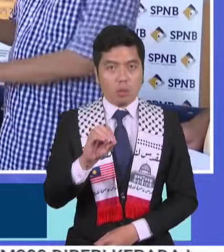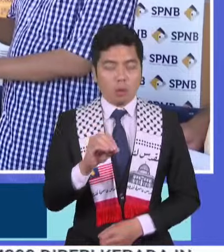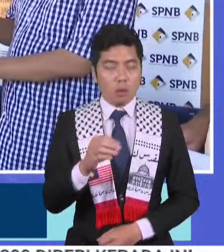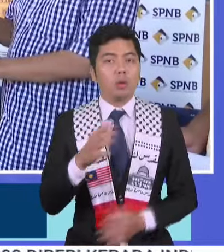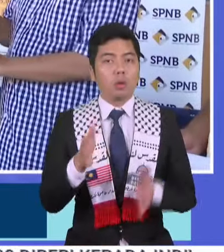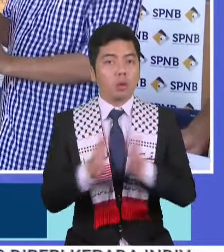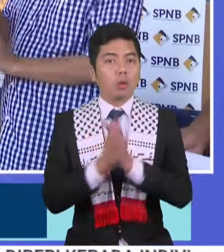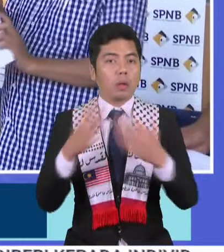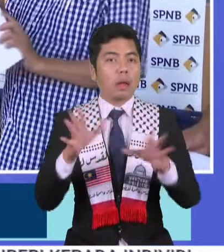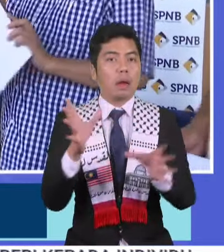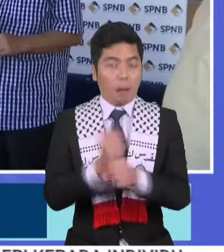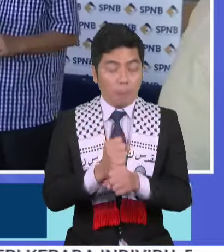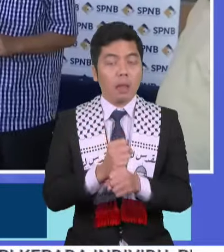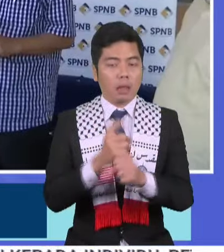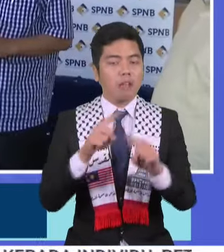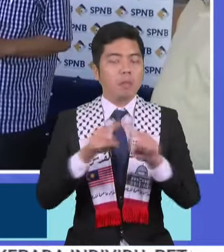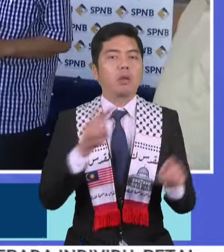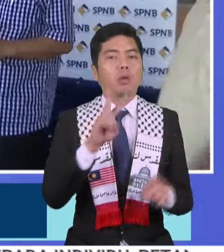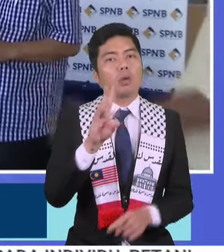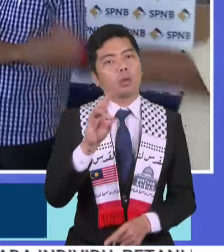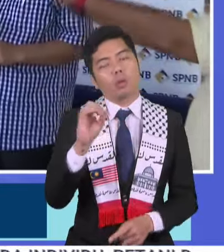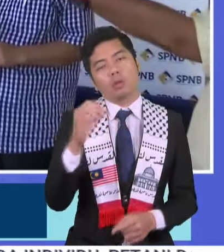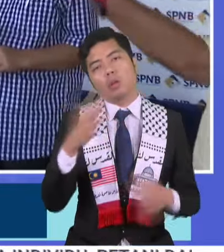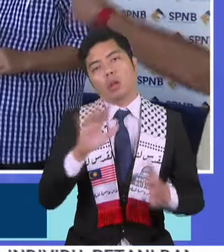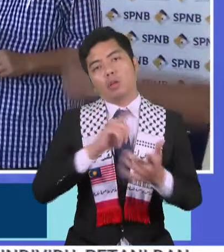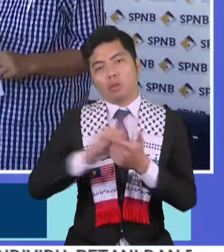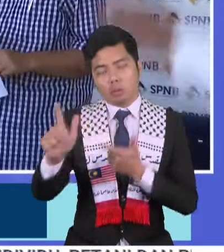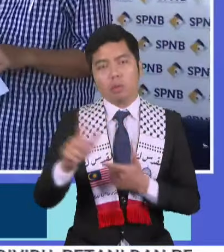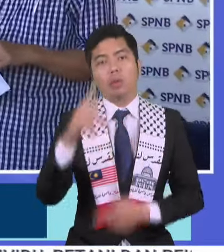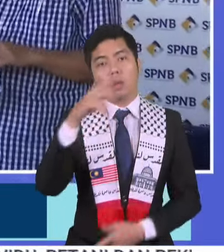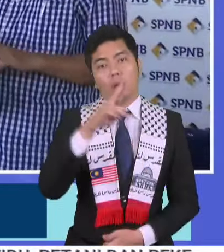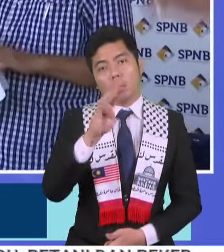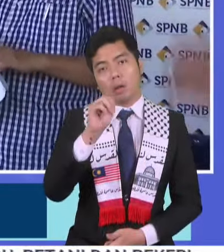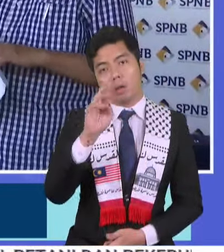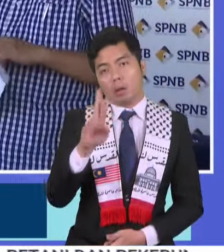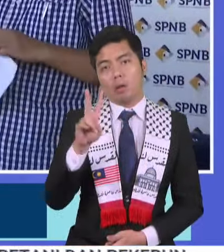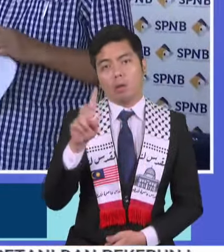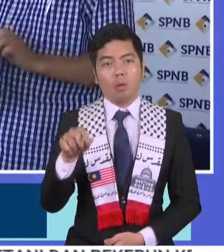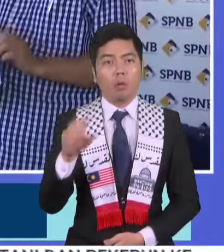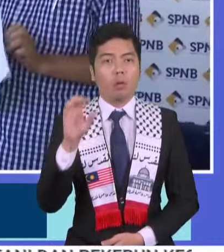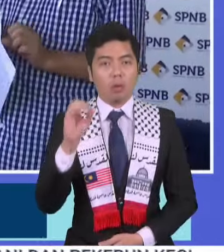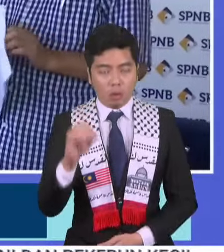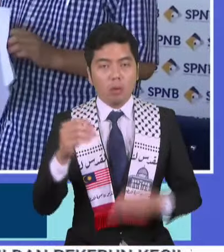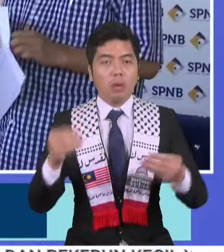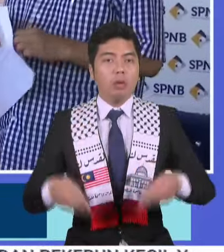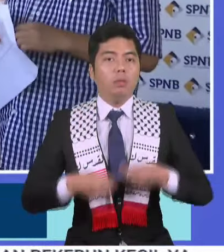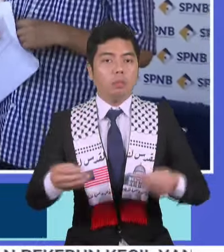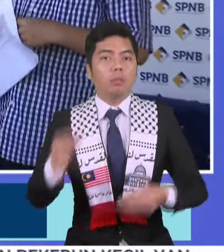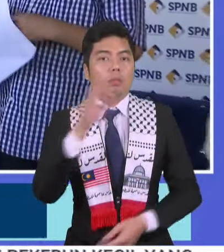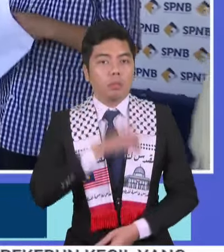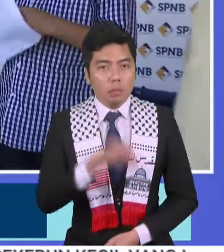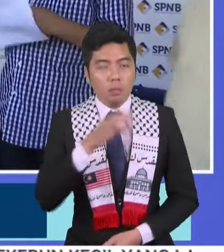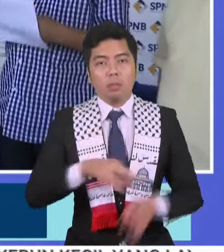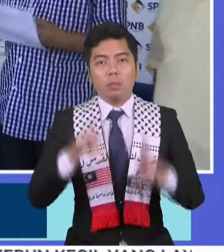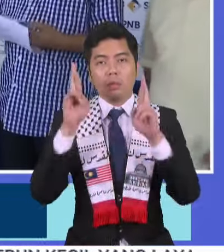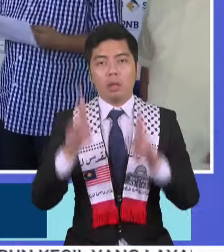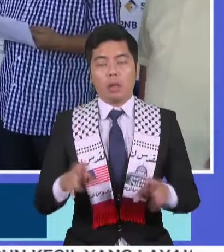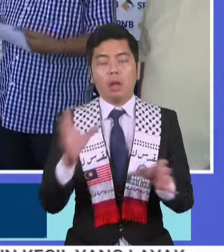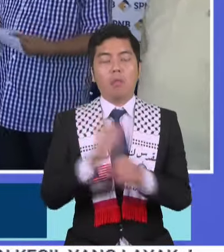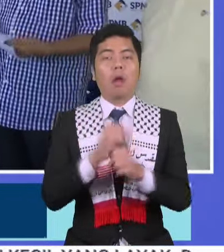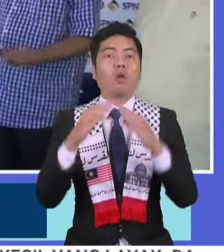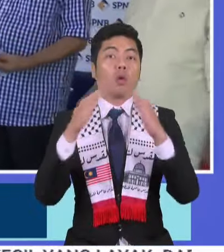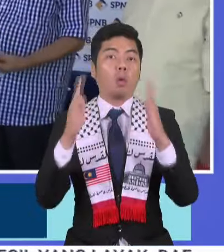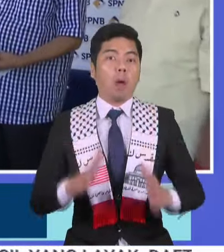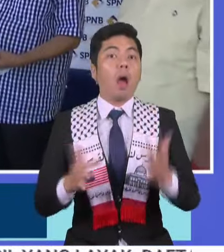750 permohonan diterima dengan 270 telah diluluskan. RMR 2.0 memberi kelebihan untuk rakyat